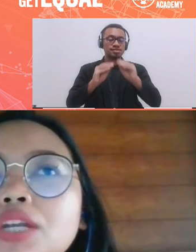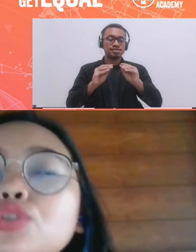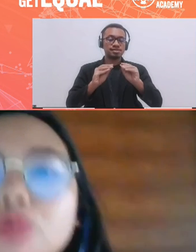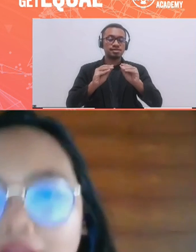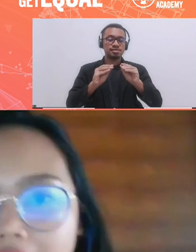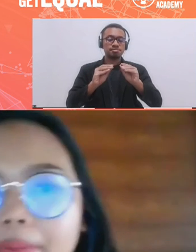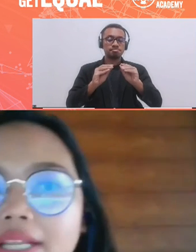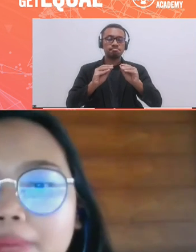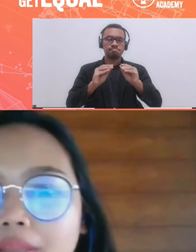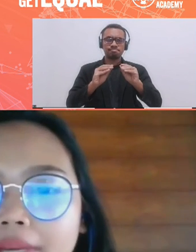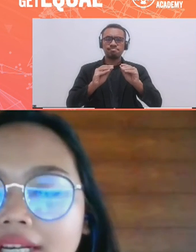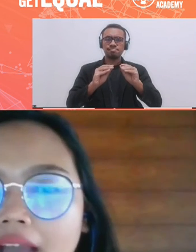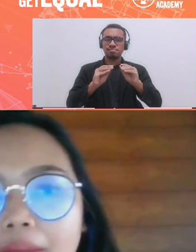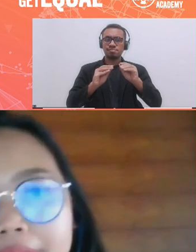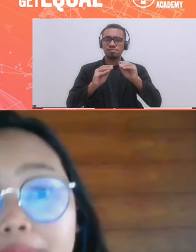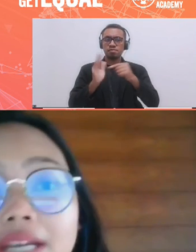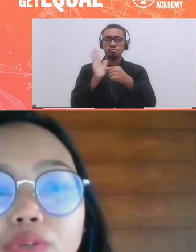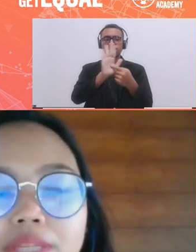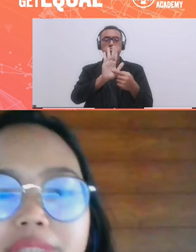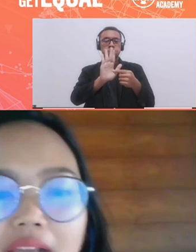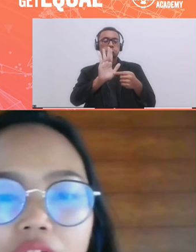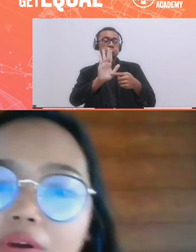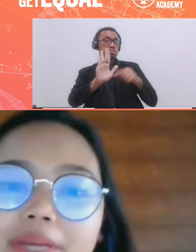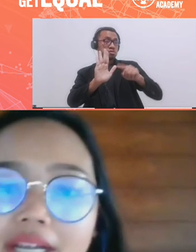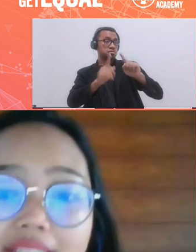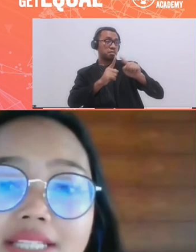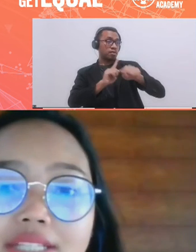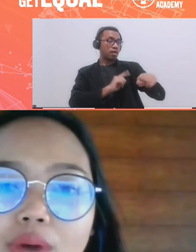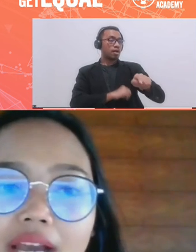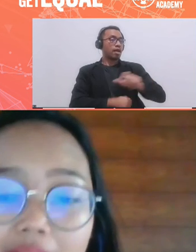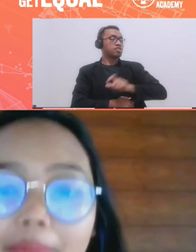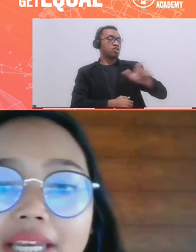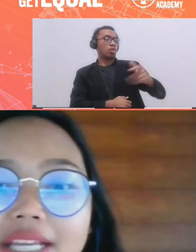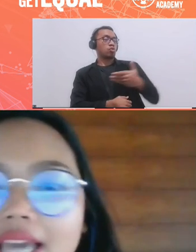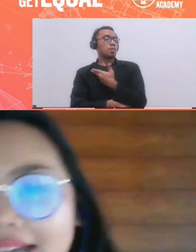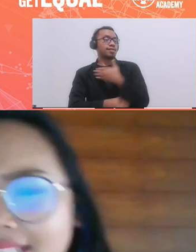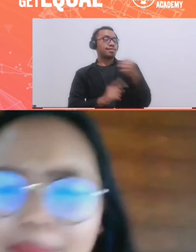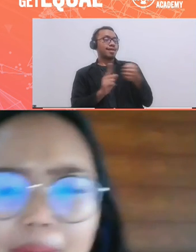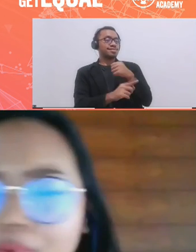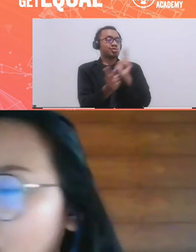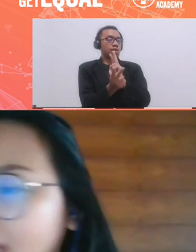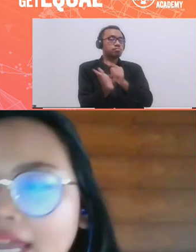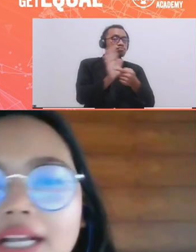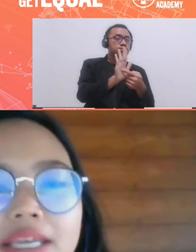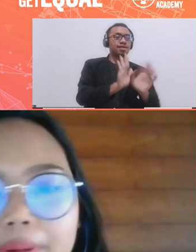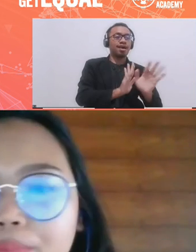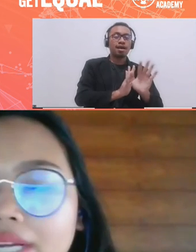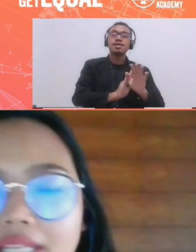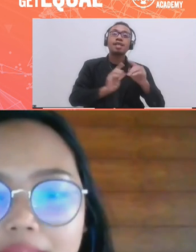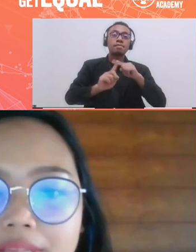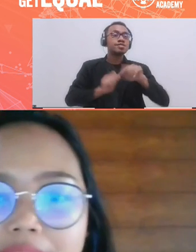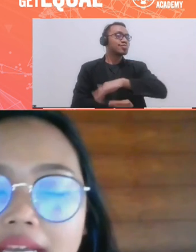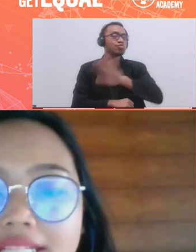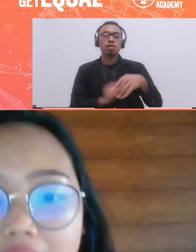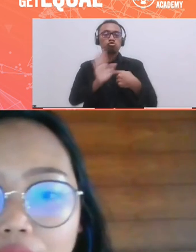menunjukkan kepada teman-teman yang dianggap dalam tanda kutip calon korban kekerasan seksual, karena karena kembali lagi siapapun mau laki-laki,